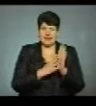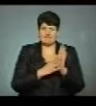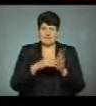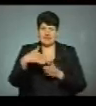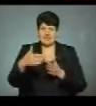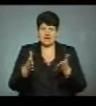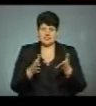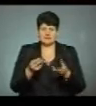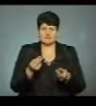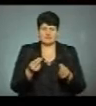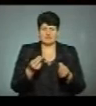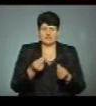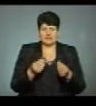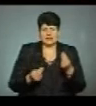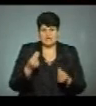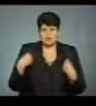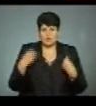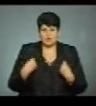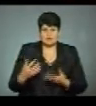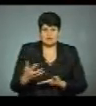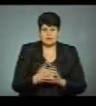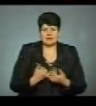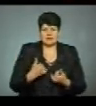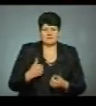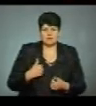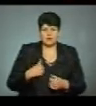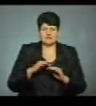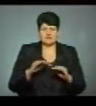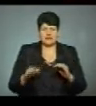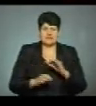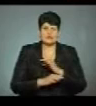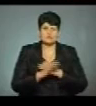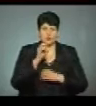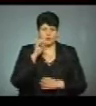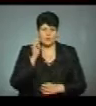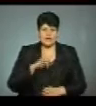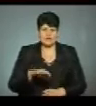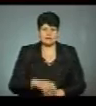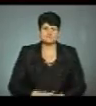одягу зібрали тернопільські волонтери для військових і дітей на сході України.